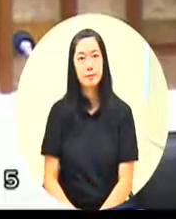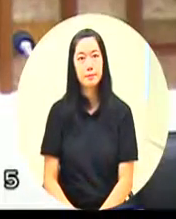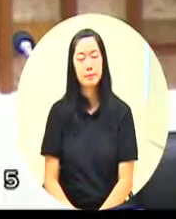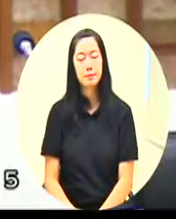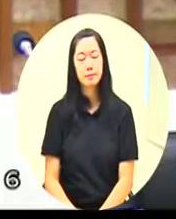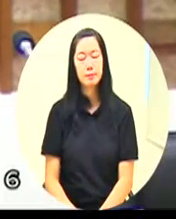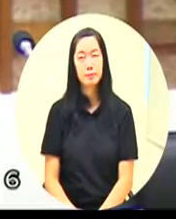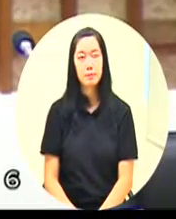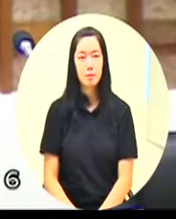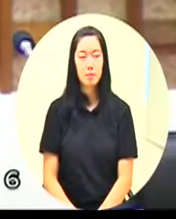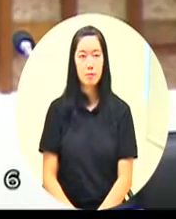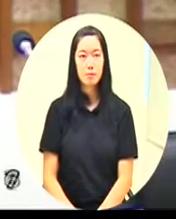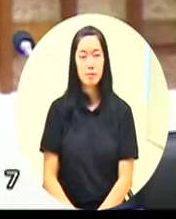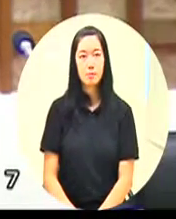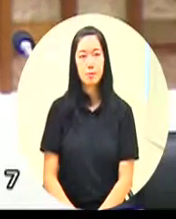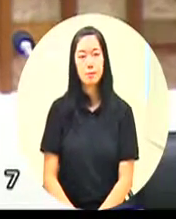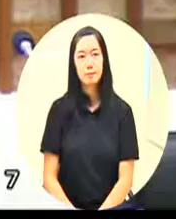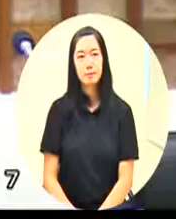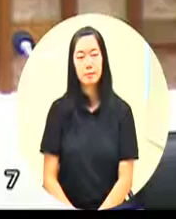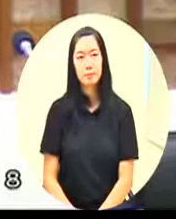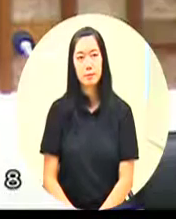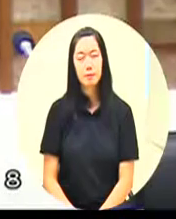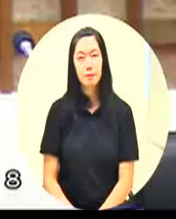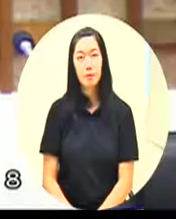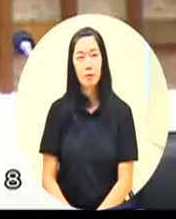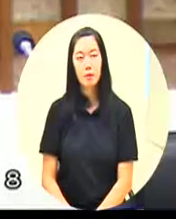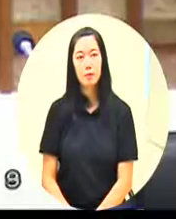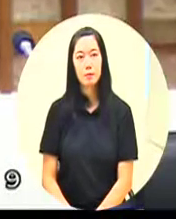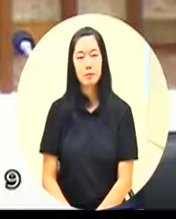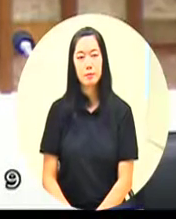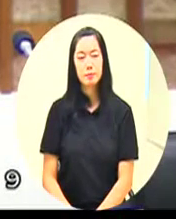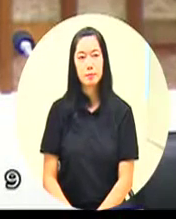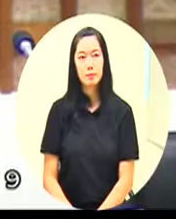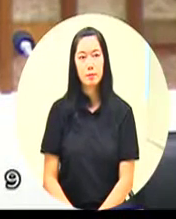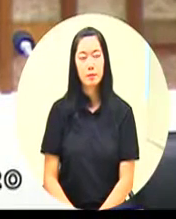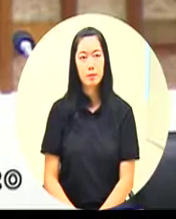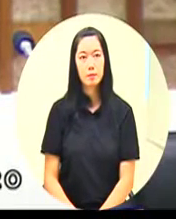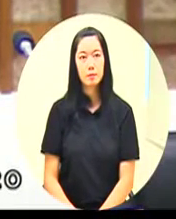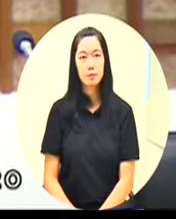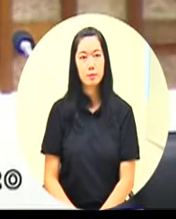不好？请他说一下。 简单给我讲个数字，这不是其他的。